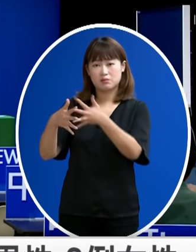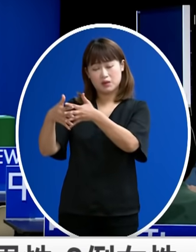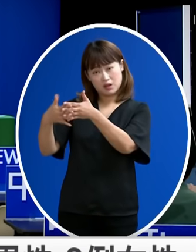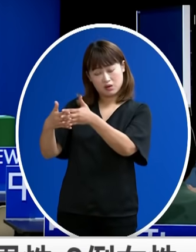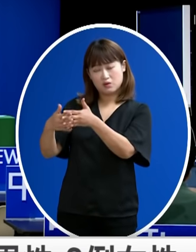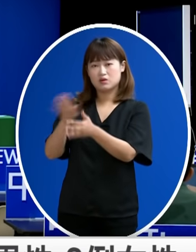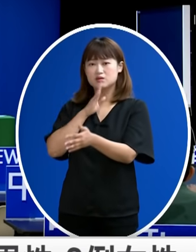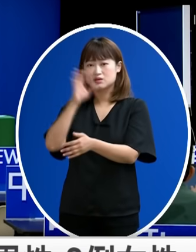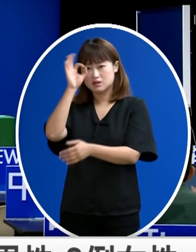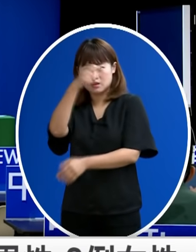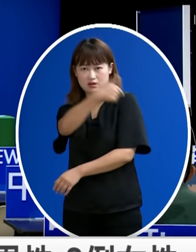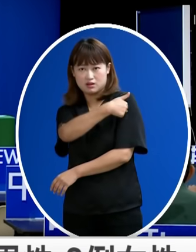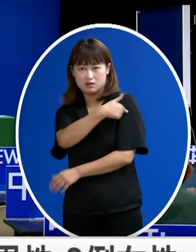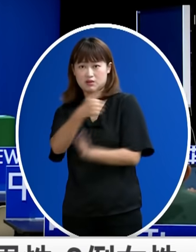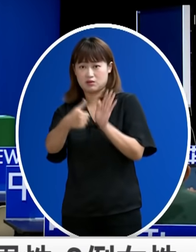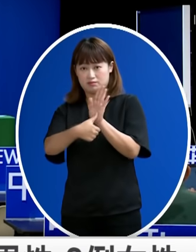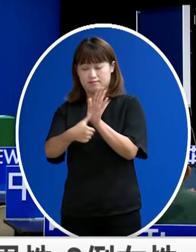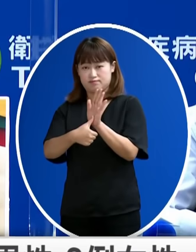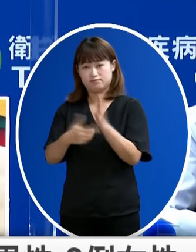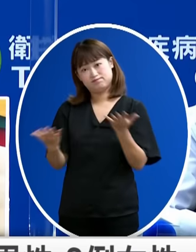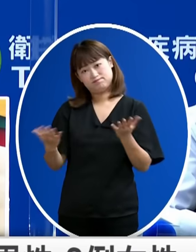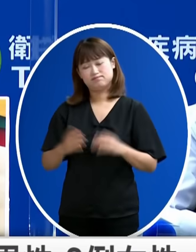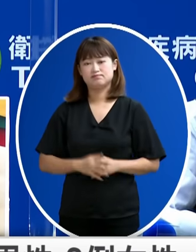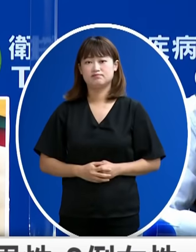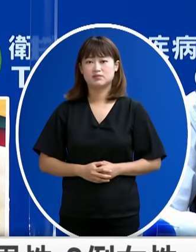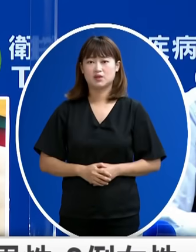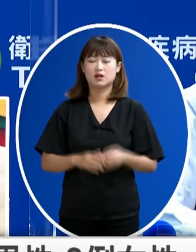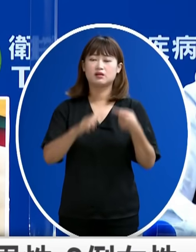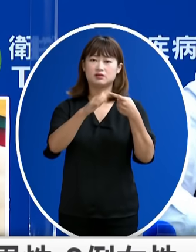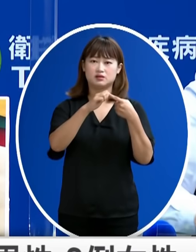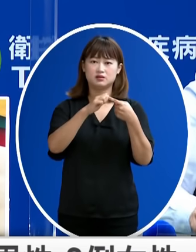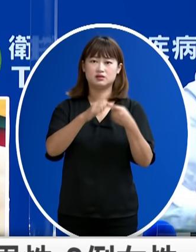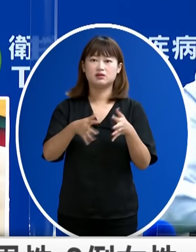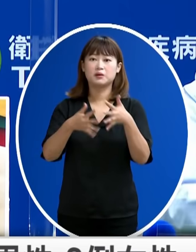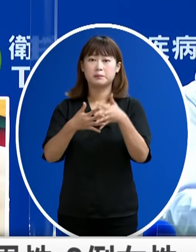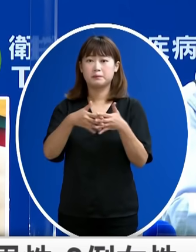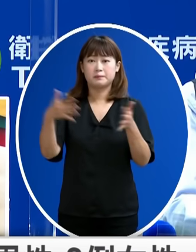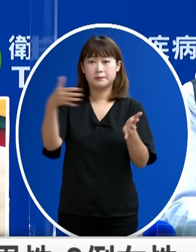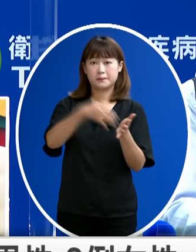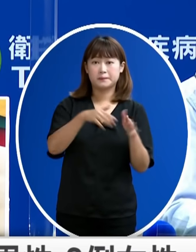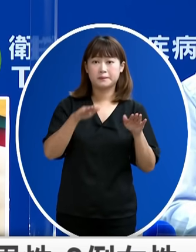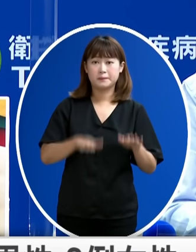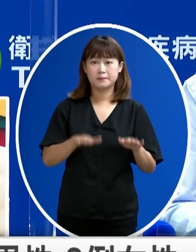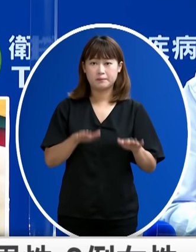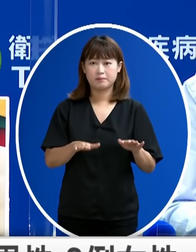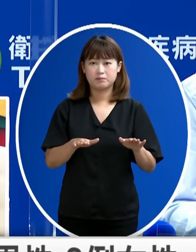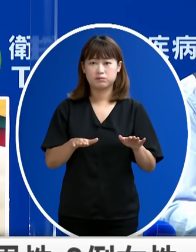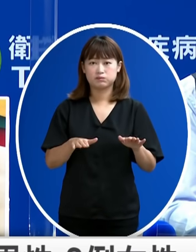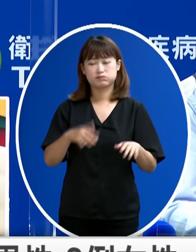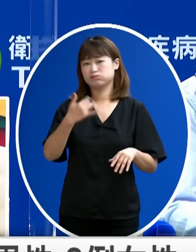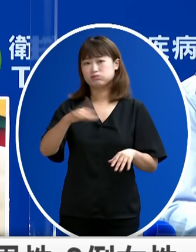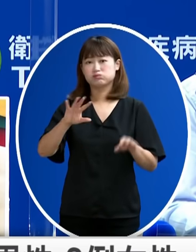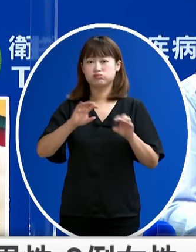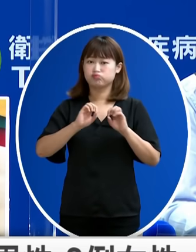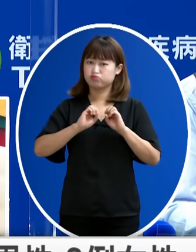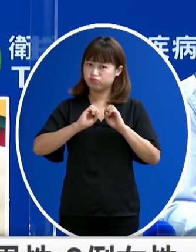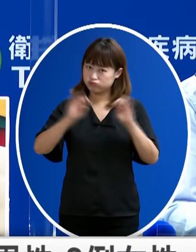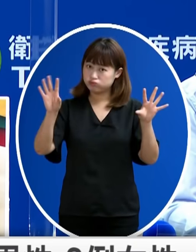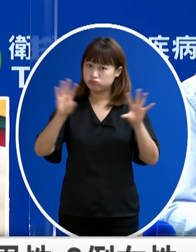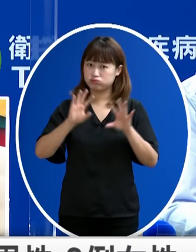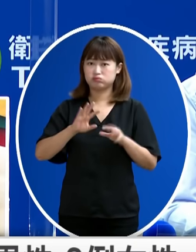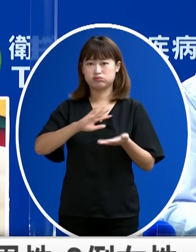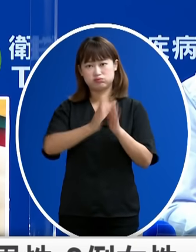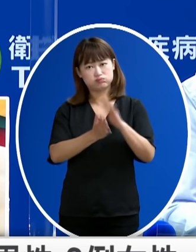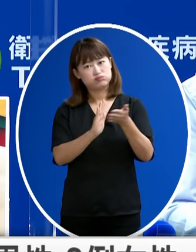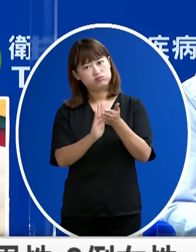特定的厂牌呢？谢谢。 第一个，美国到现在并没有宣布说有任何的变化，我们